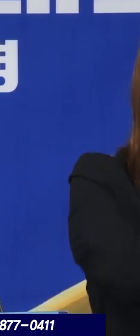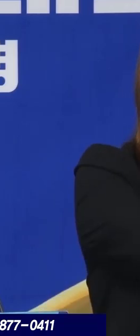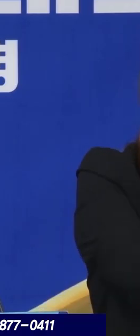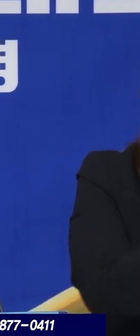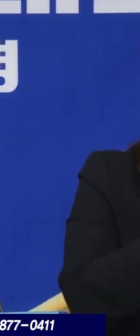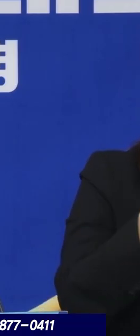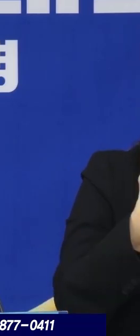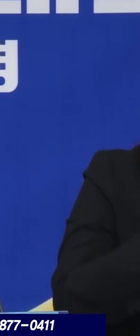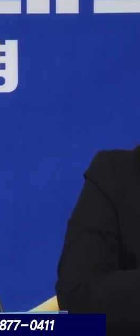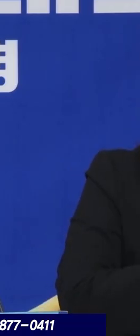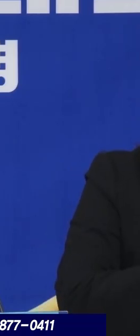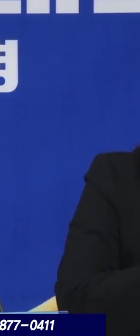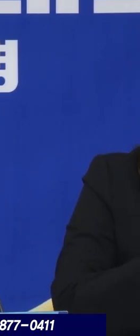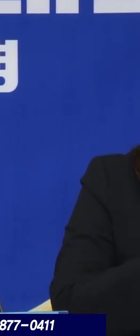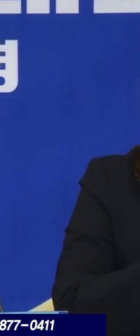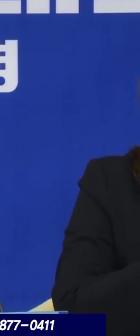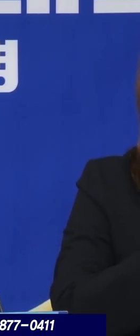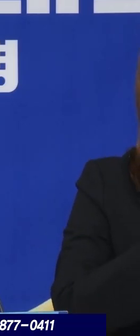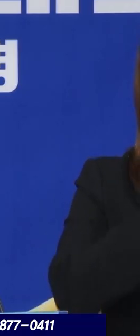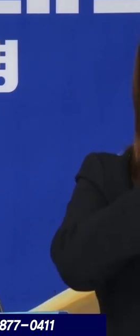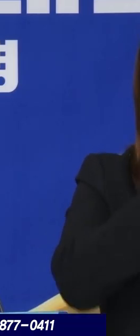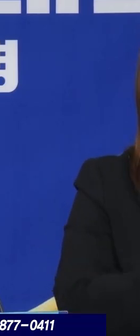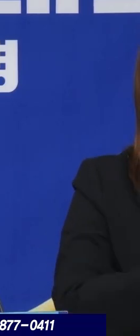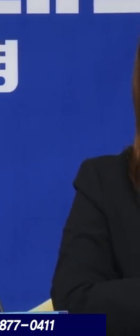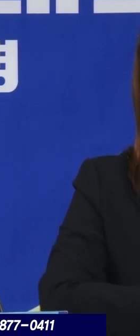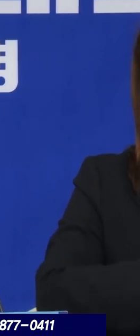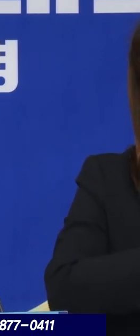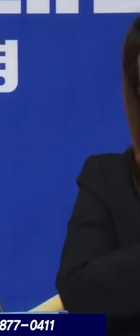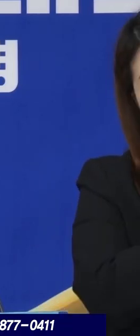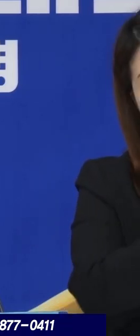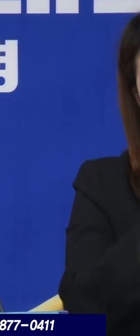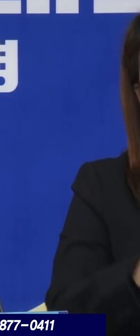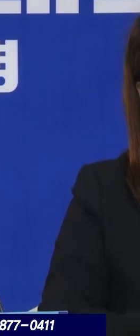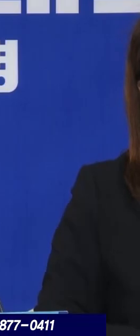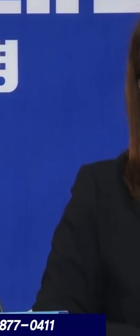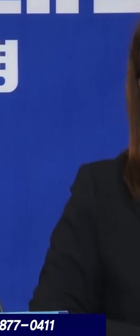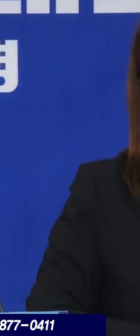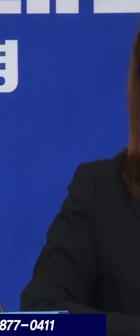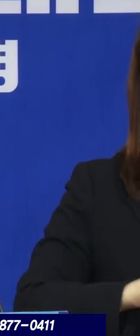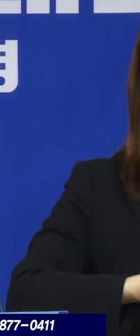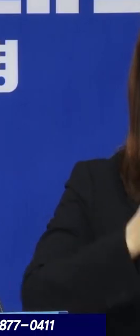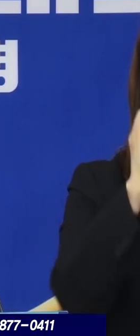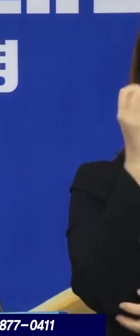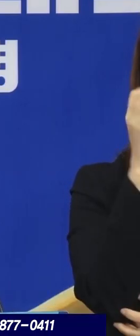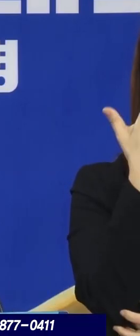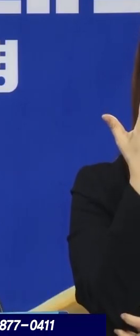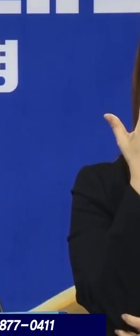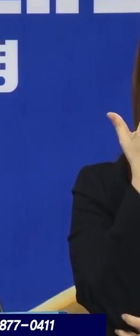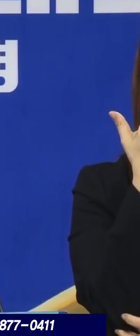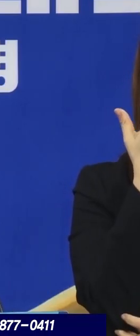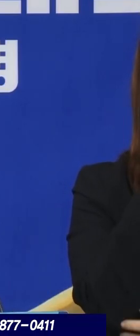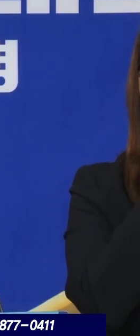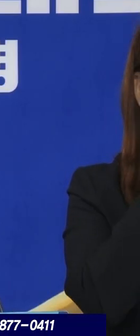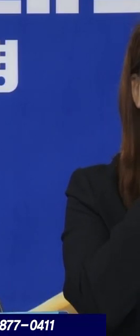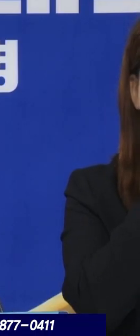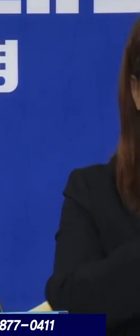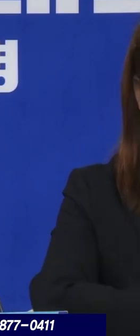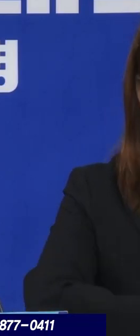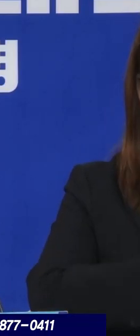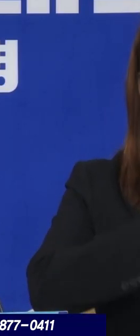했다는 점에서 체질도 나쁘다고 봅니다. 이러한 세계일보 보도가 정말로 사실인지에